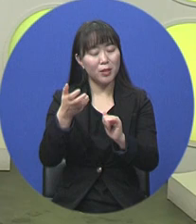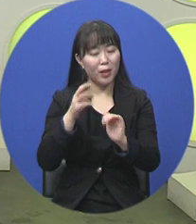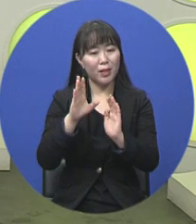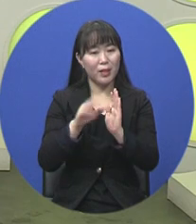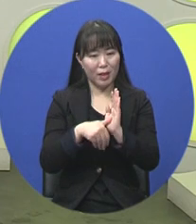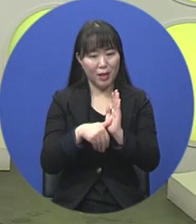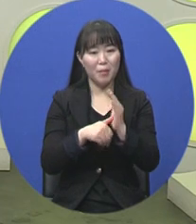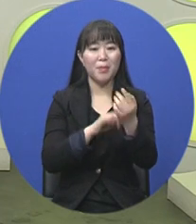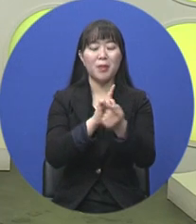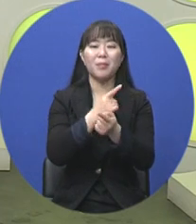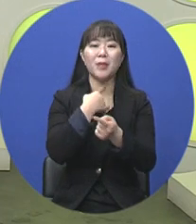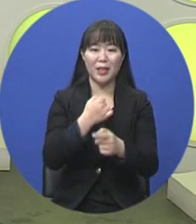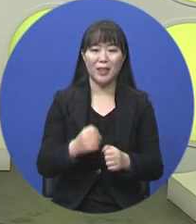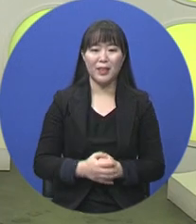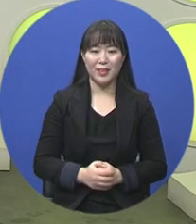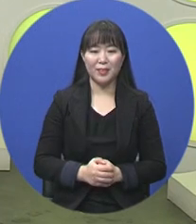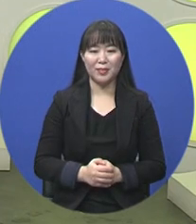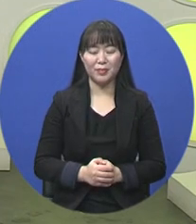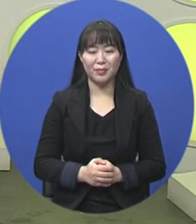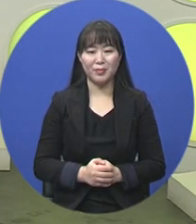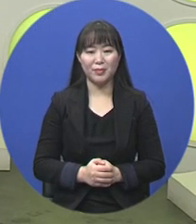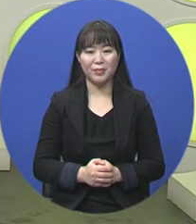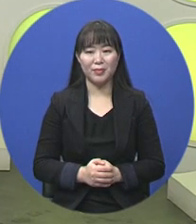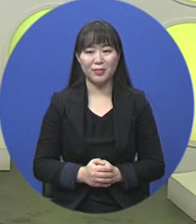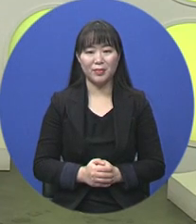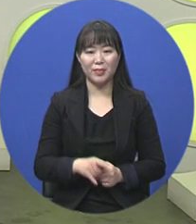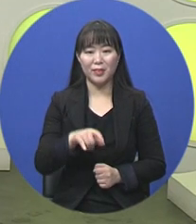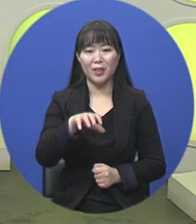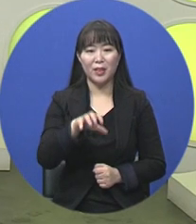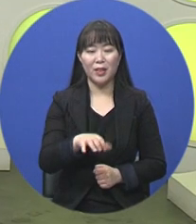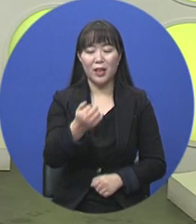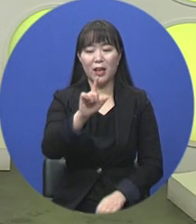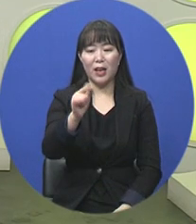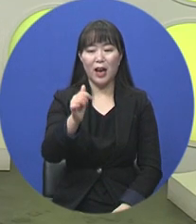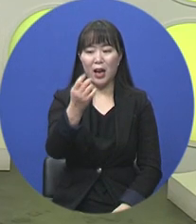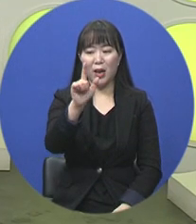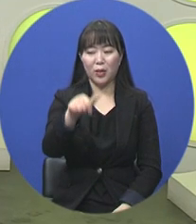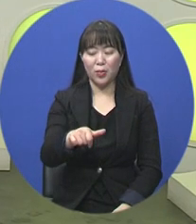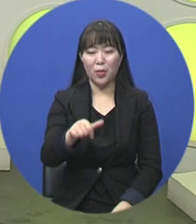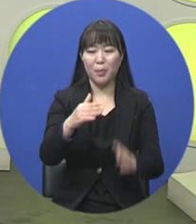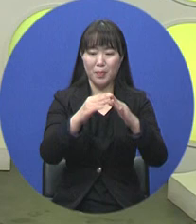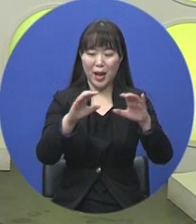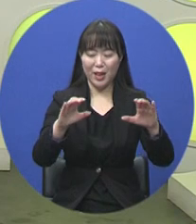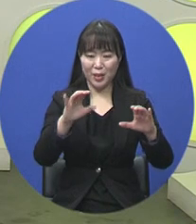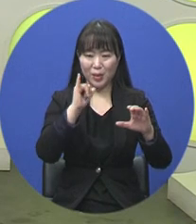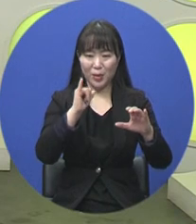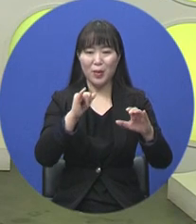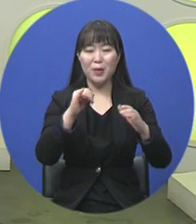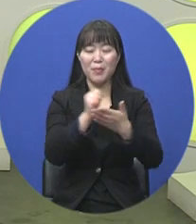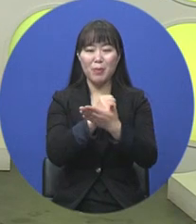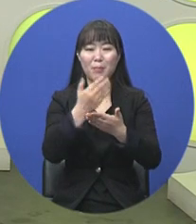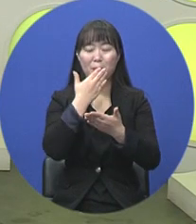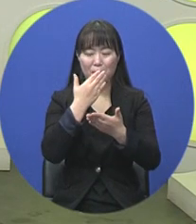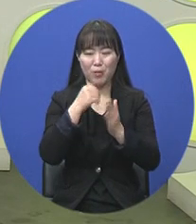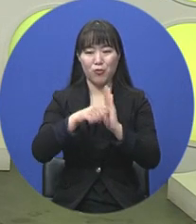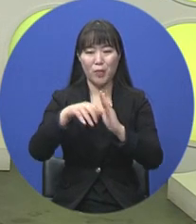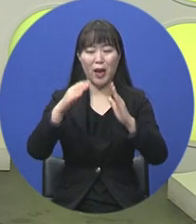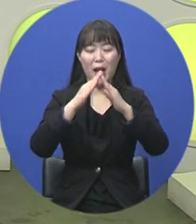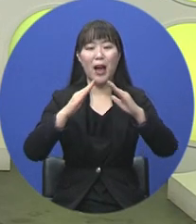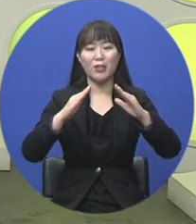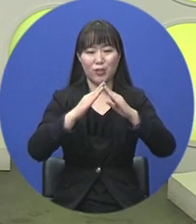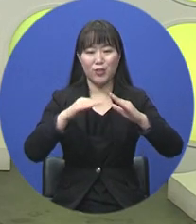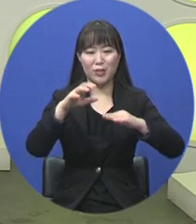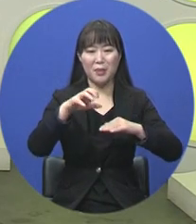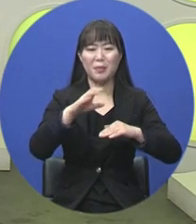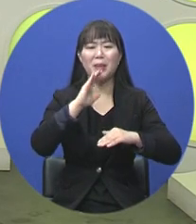했었습니다 아예 5일전에 그분의 그 하루 마을이 있고 필 바로 유명한 푼 비었다 전주 그때 아 맞다 그때